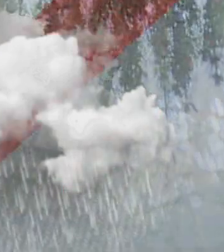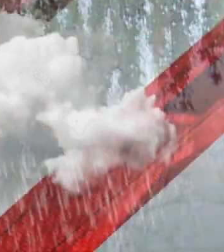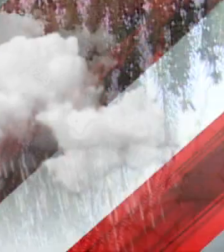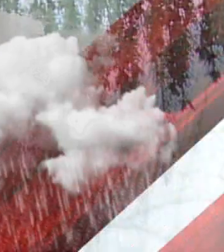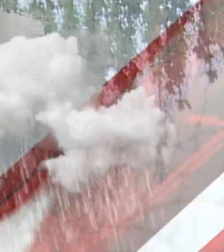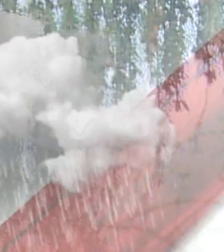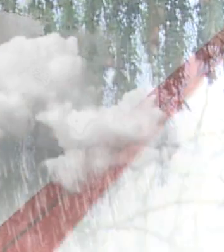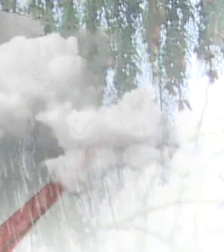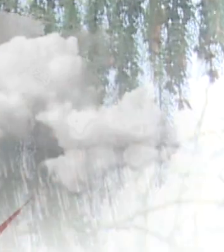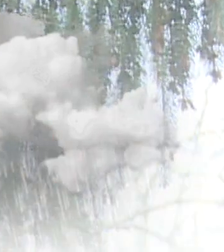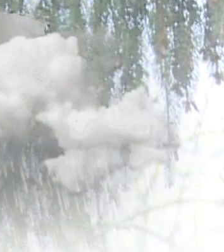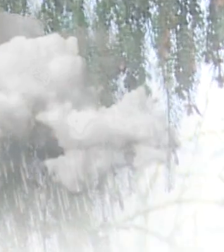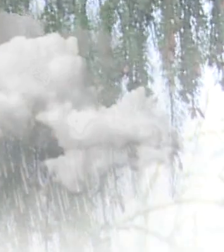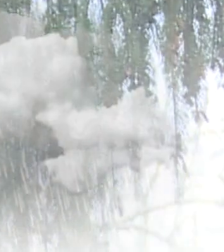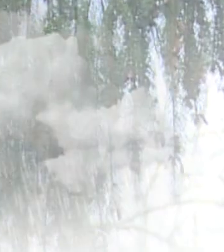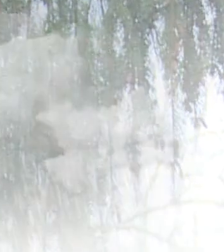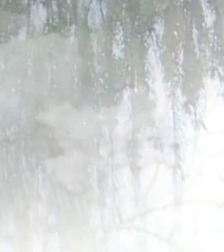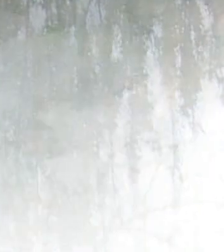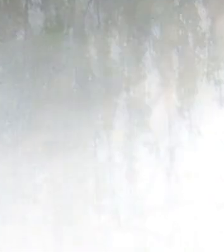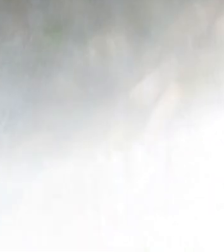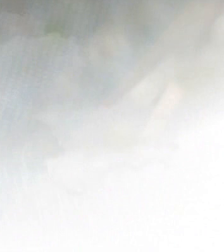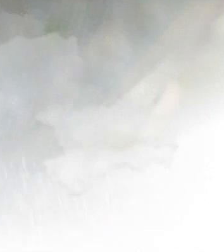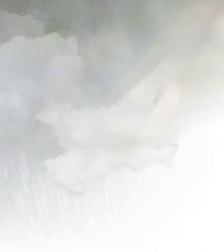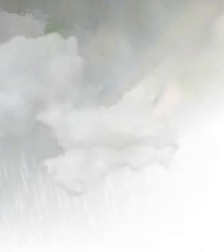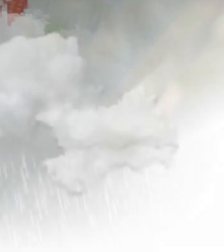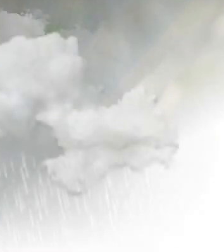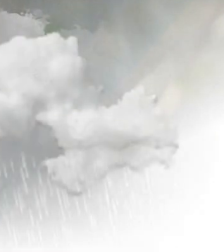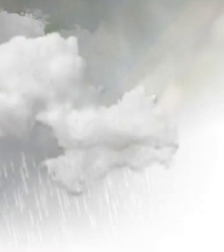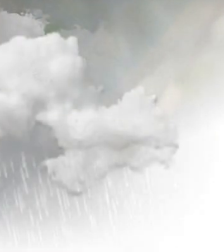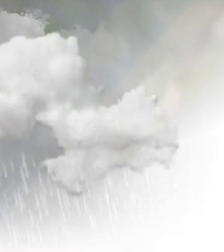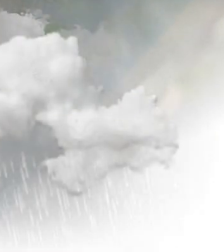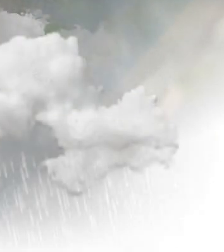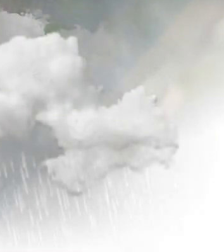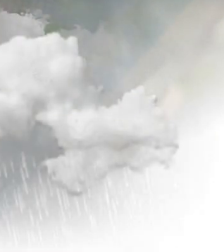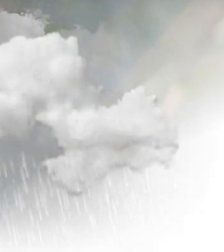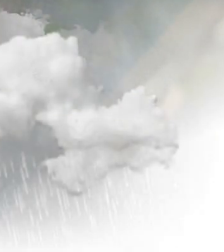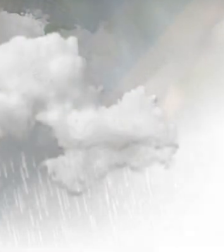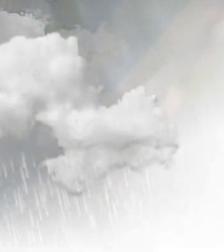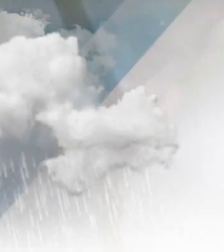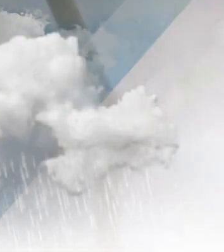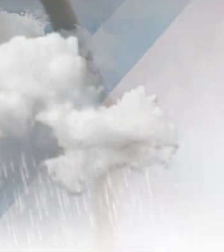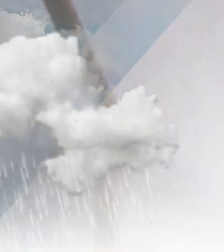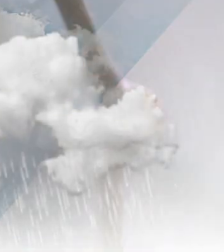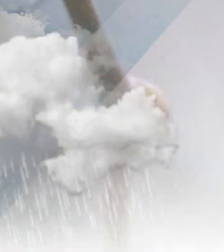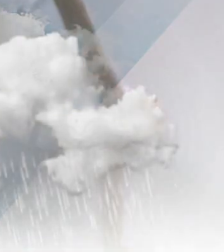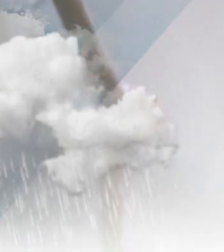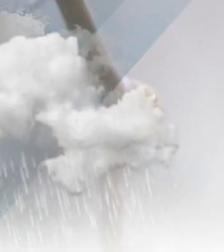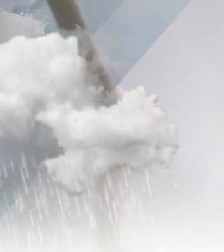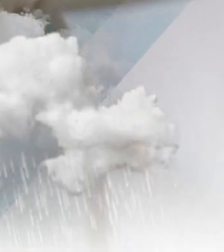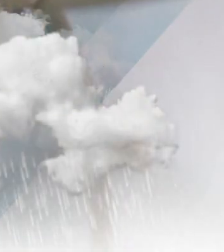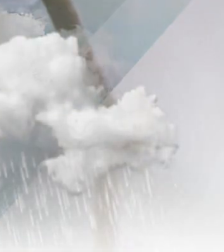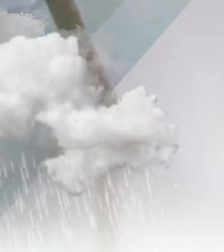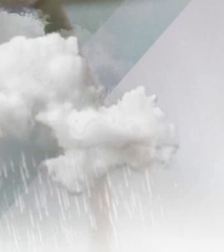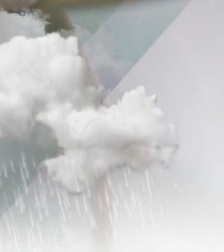паўднёва-заходні 3-7 метраў за секунду. У Лідзе, Іўі, Воранаве,